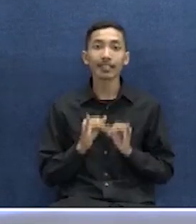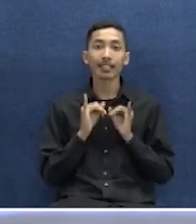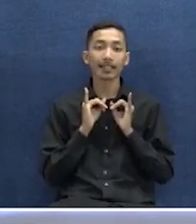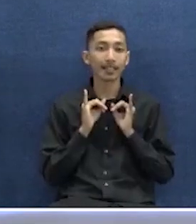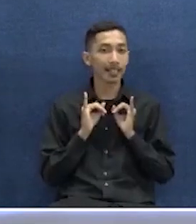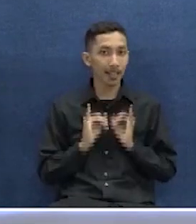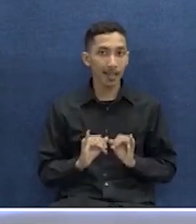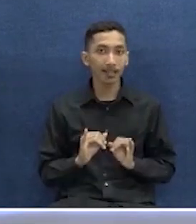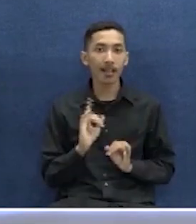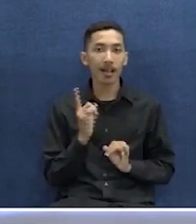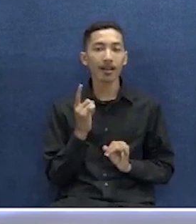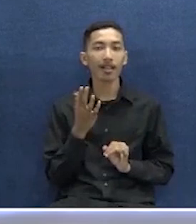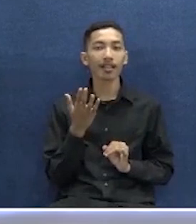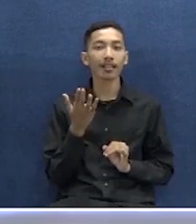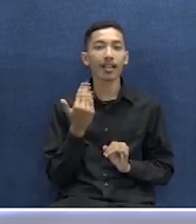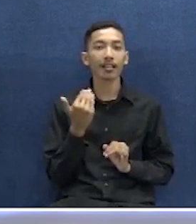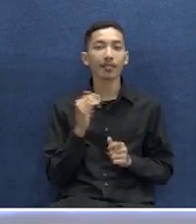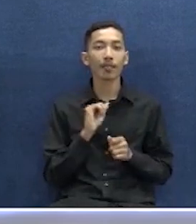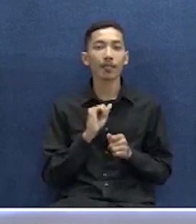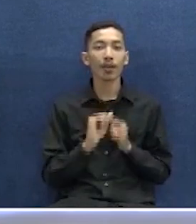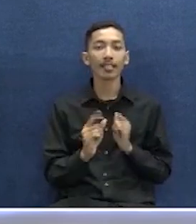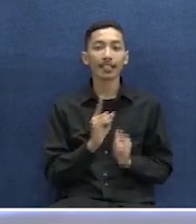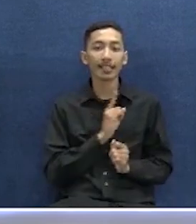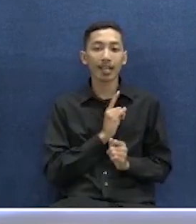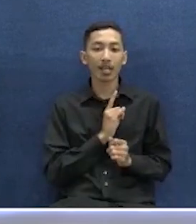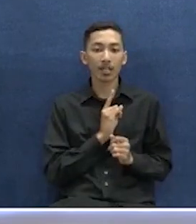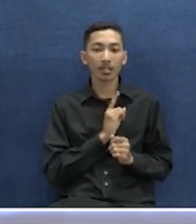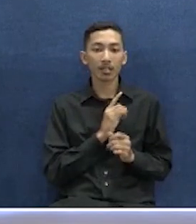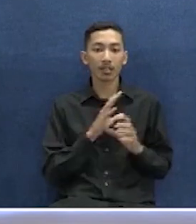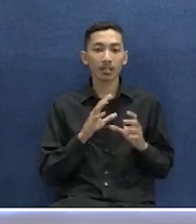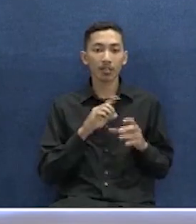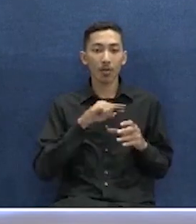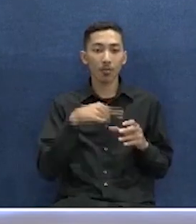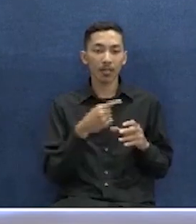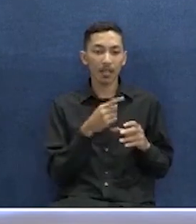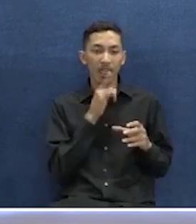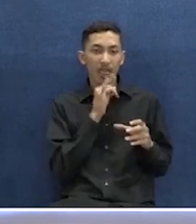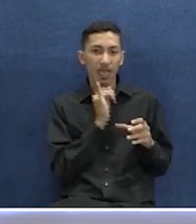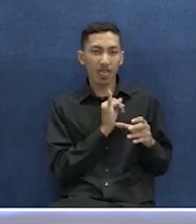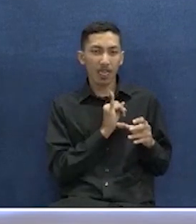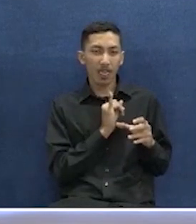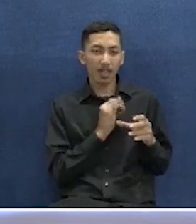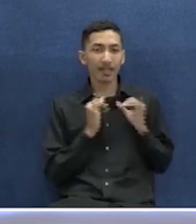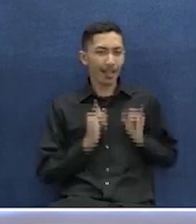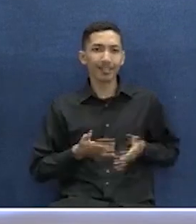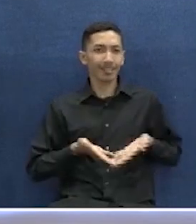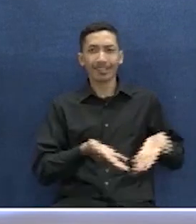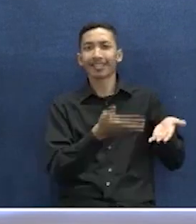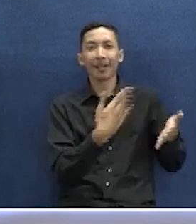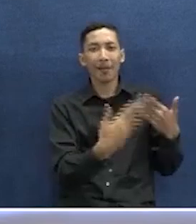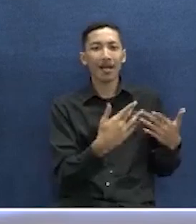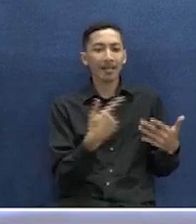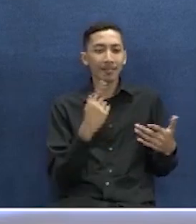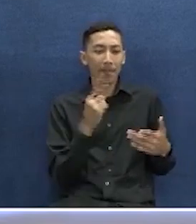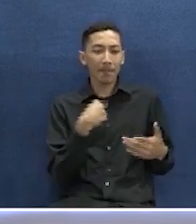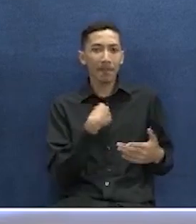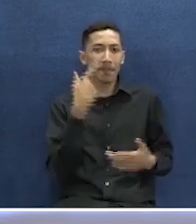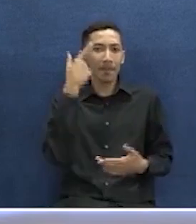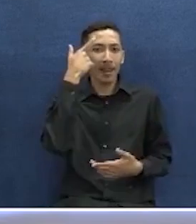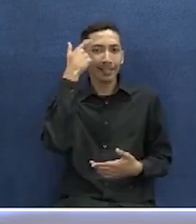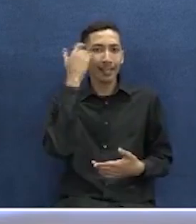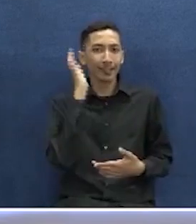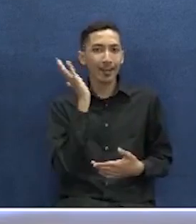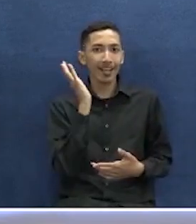Amba Fenita Arie bikin sendiri kalau punya enak ya ikhlas aja kan Lagi belajar ya belajar sendiri